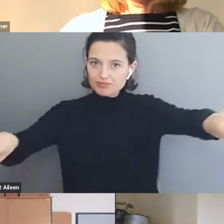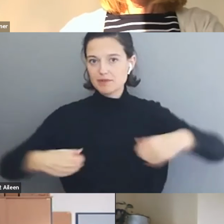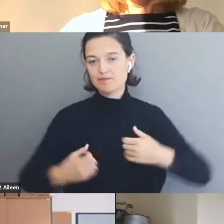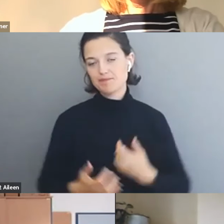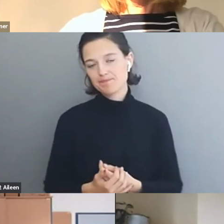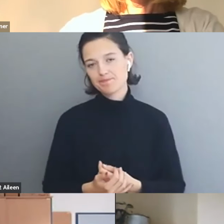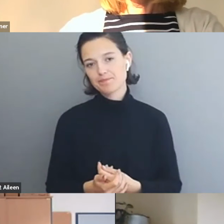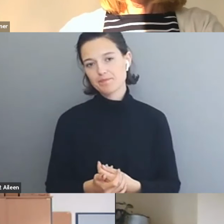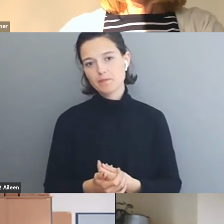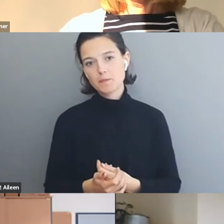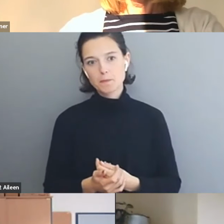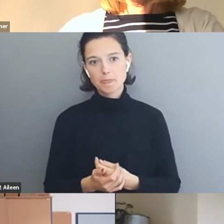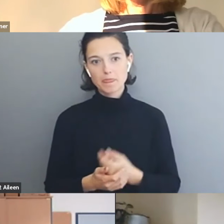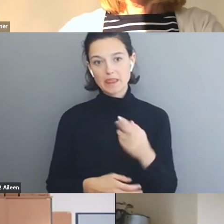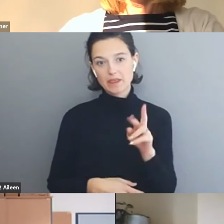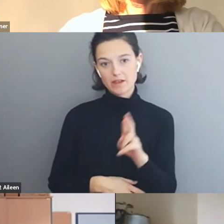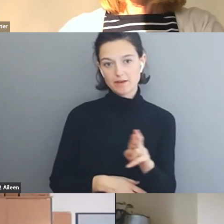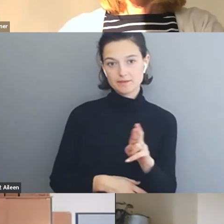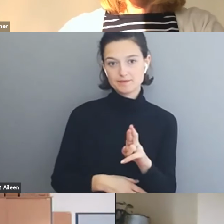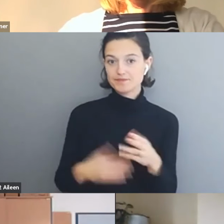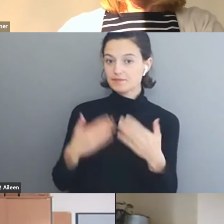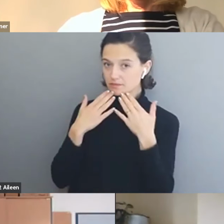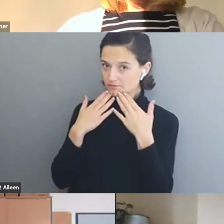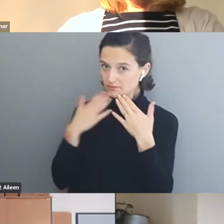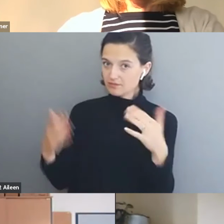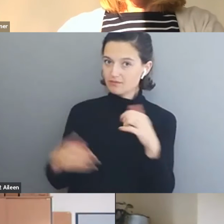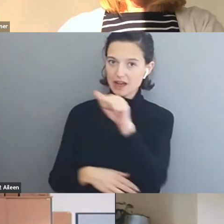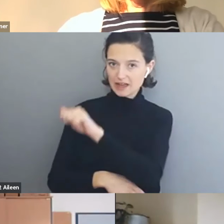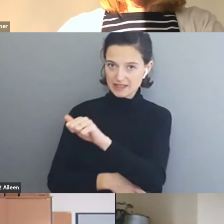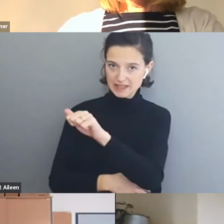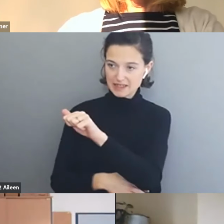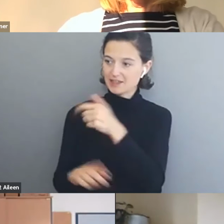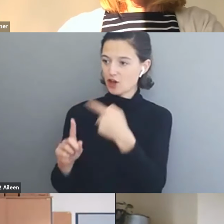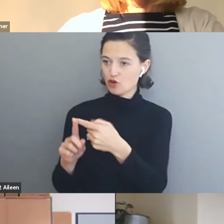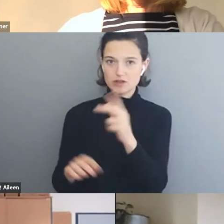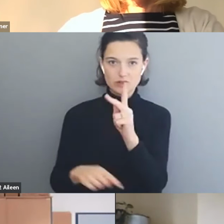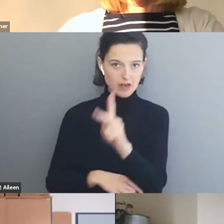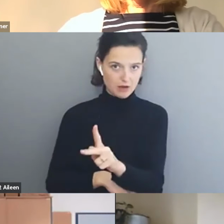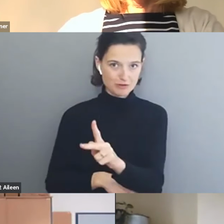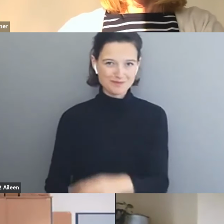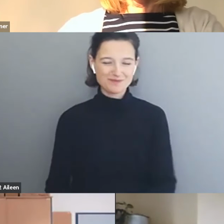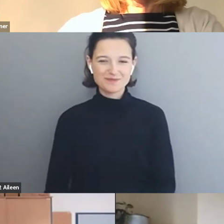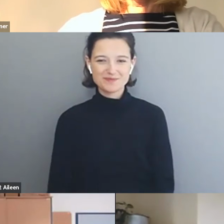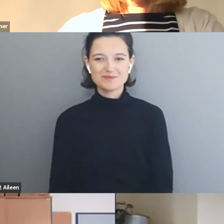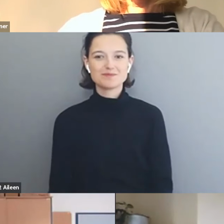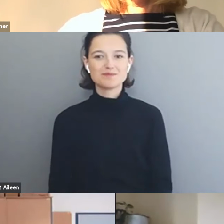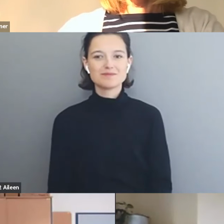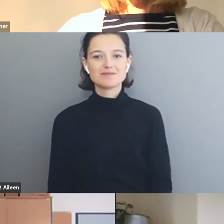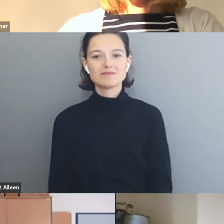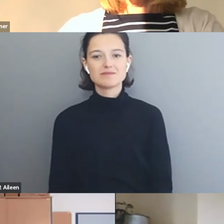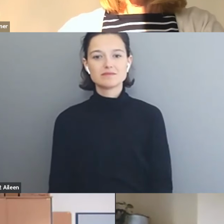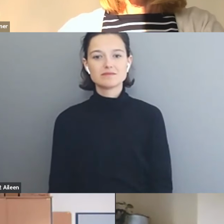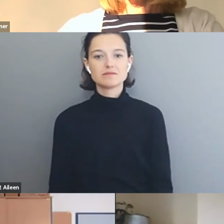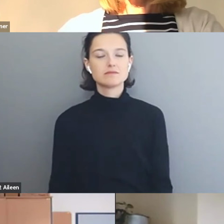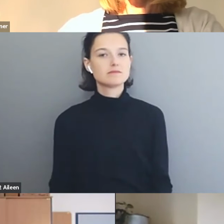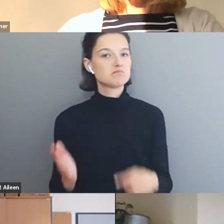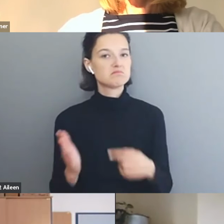Danke auch an Alexander und an Klaus. So, ich sehe jetzt keine Fragen